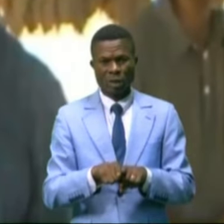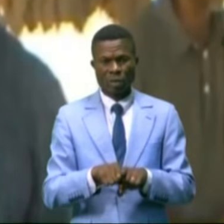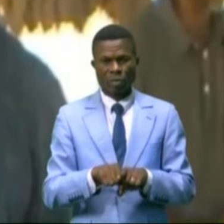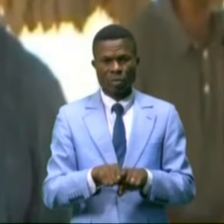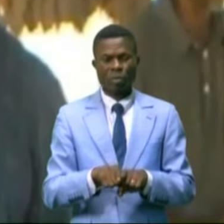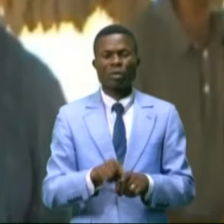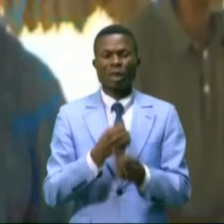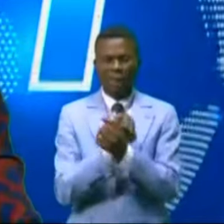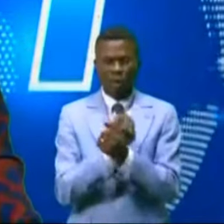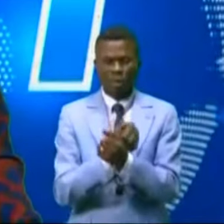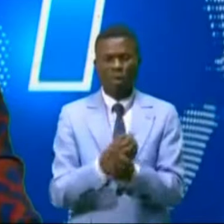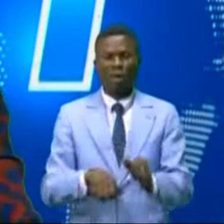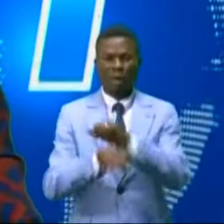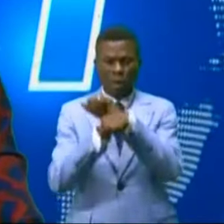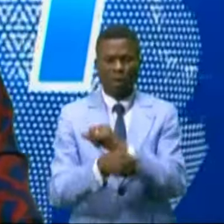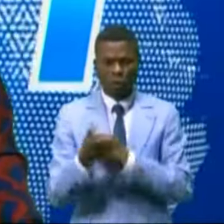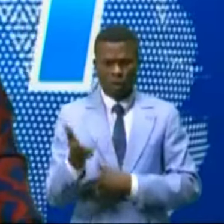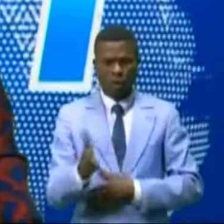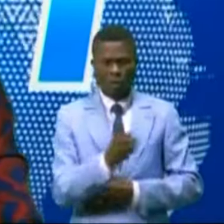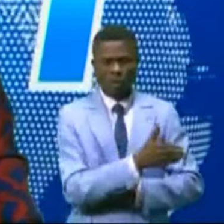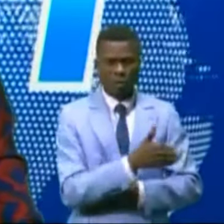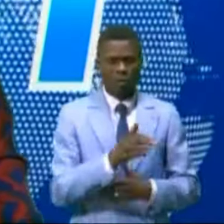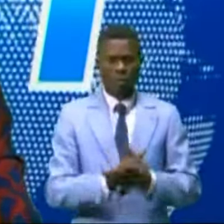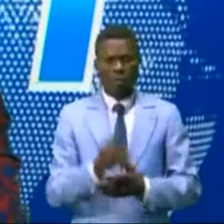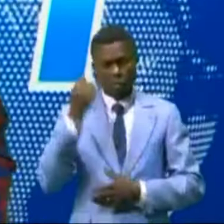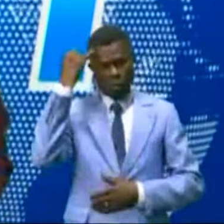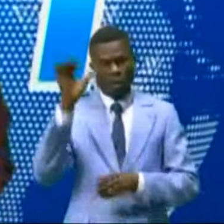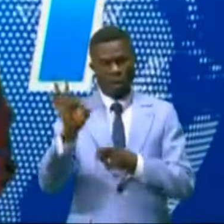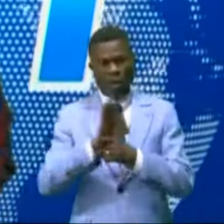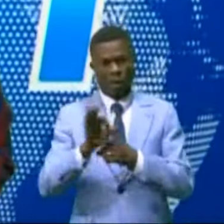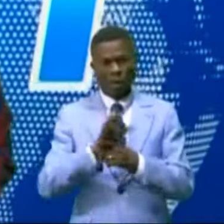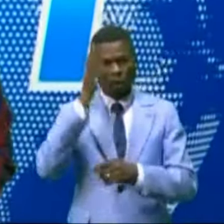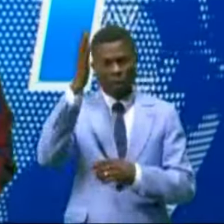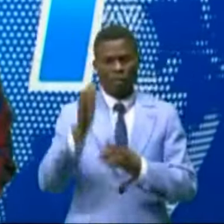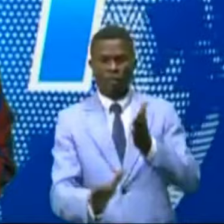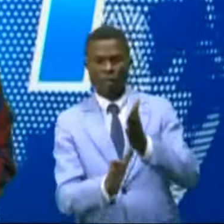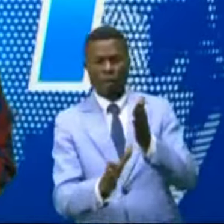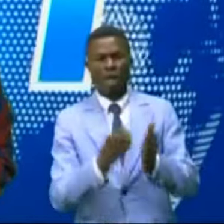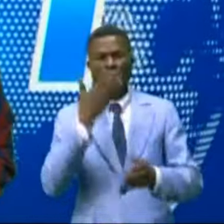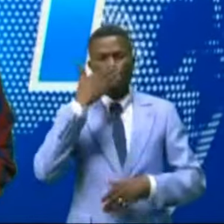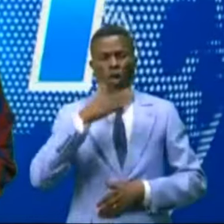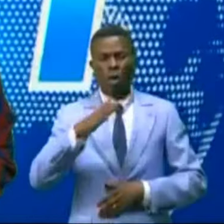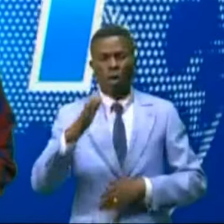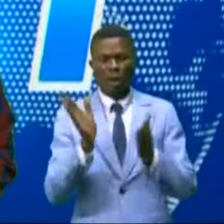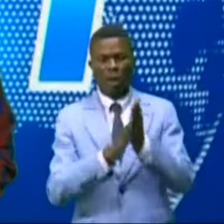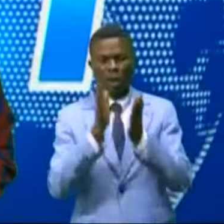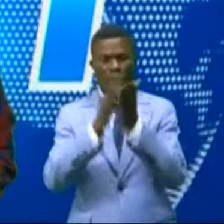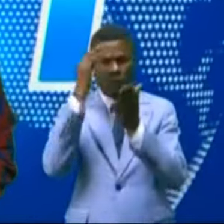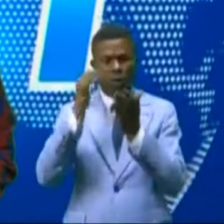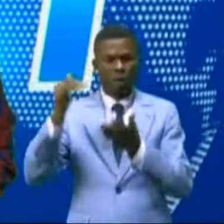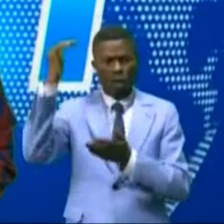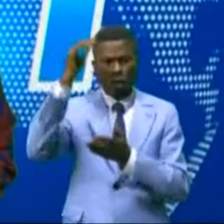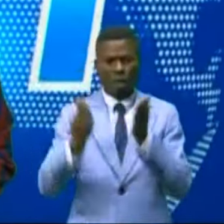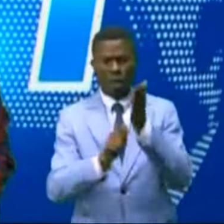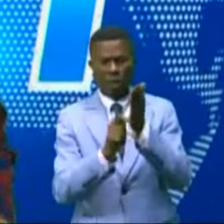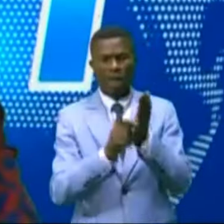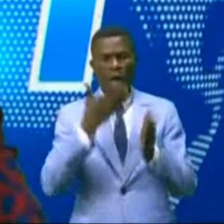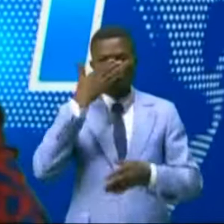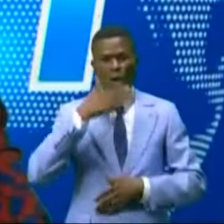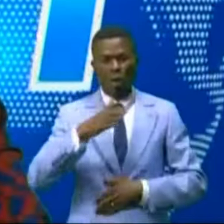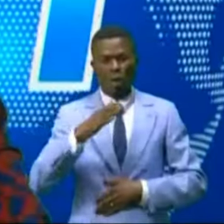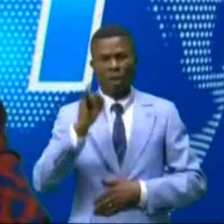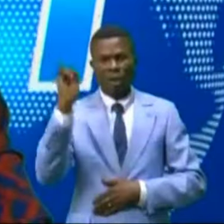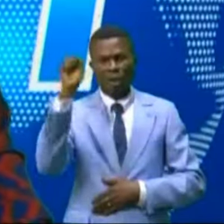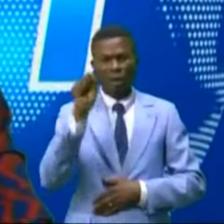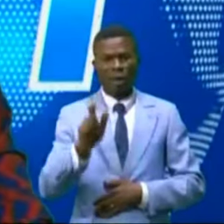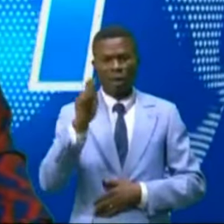et coutumes les futur assistant médicaux de l'Institut supérieur des techniques médicales hisem